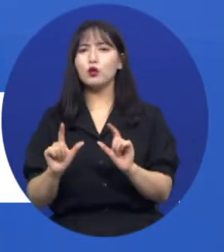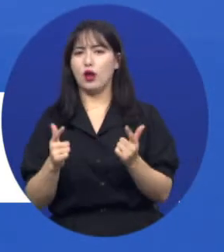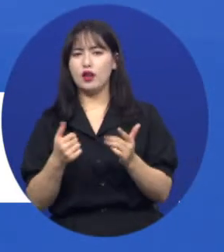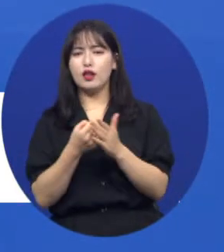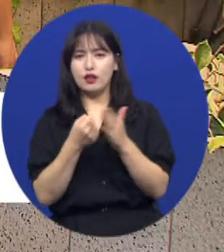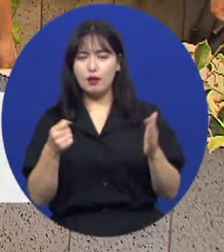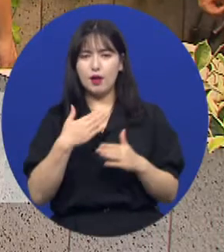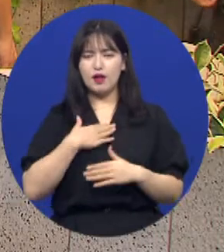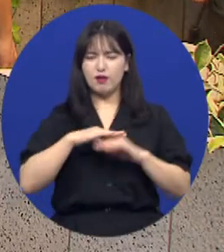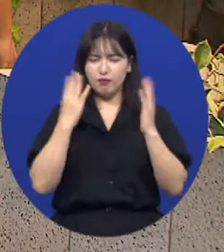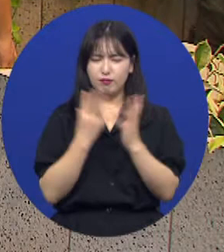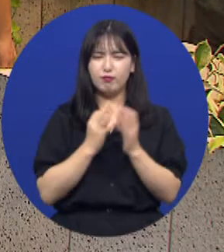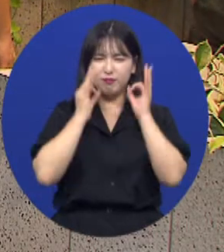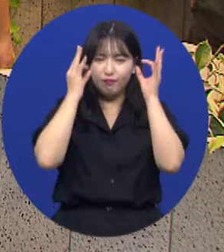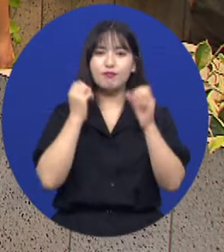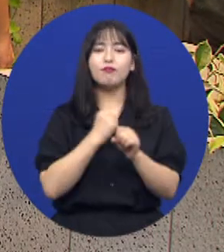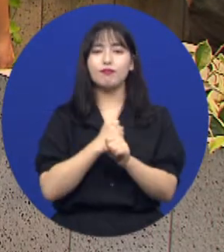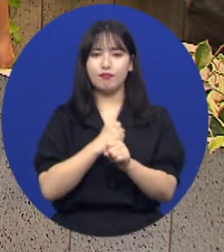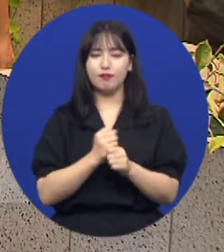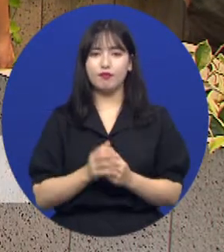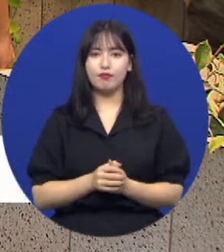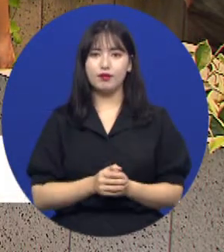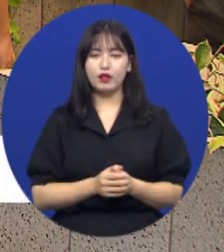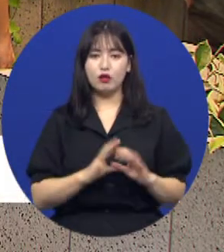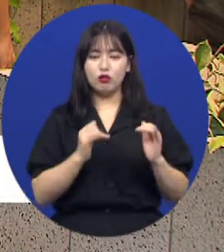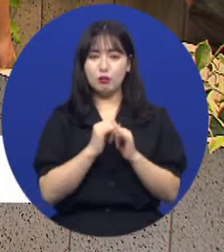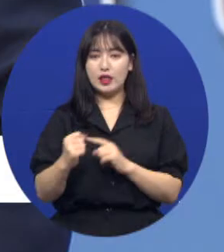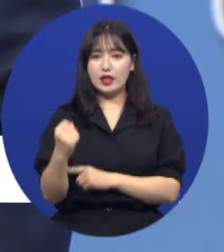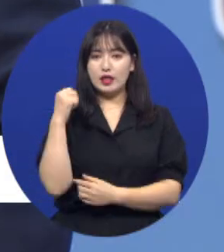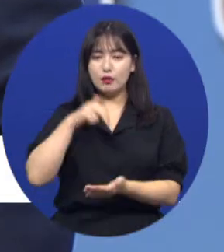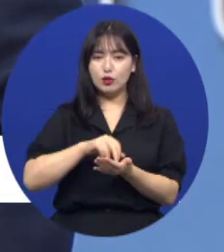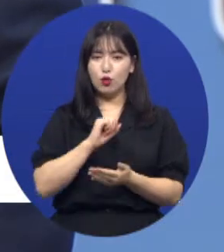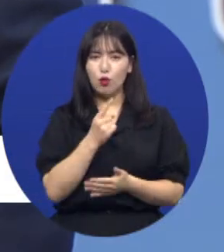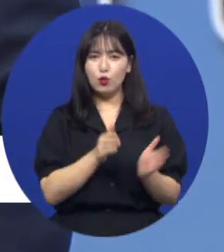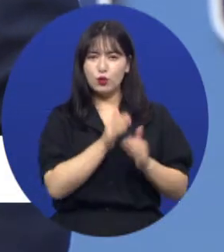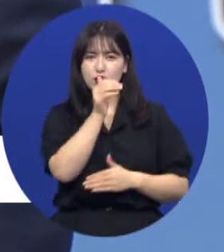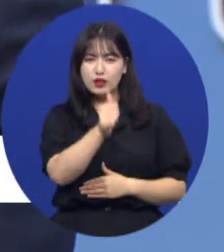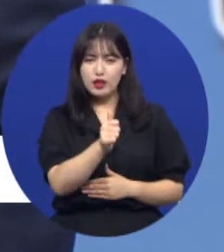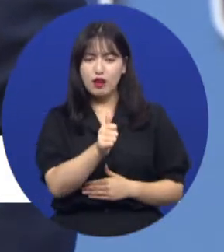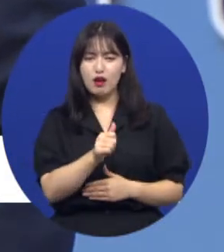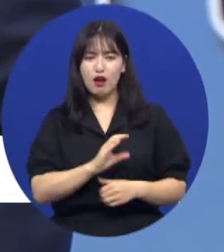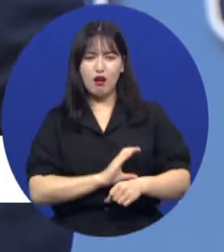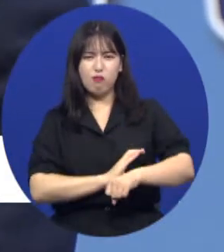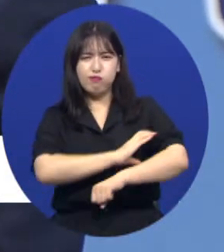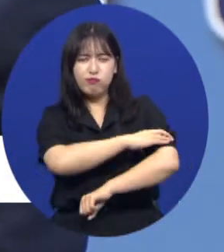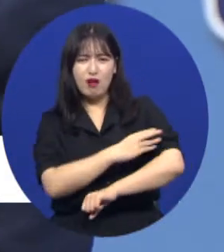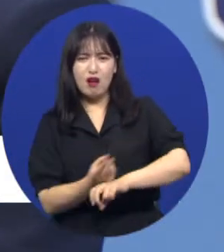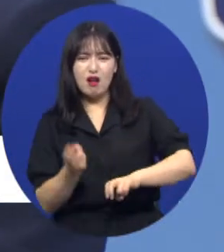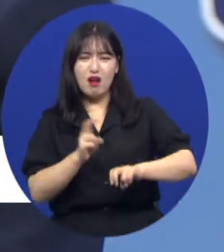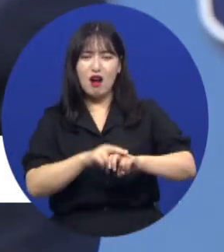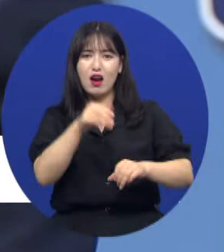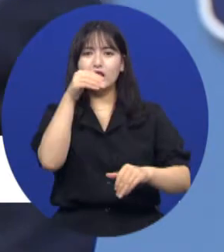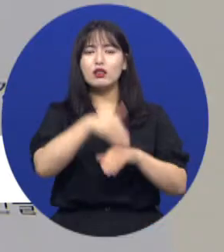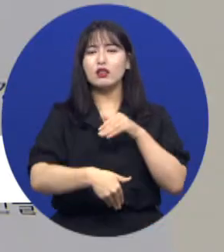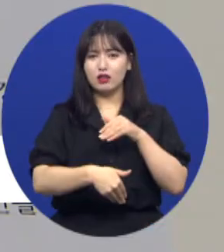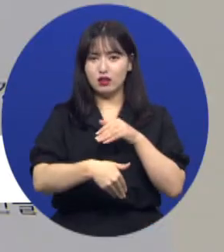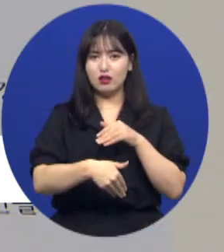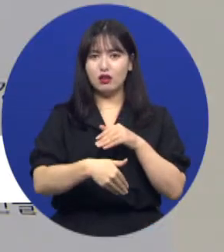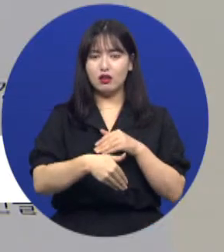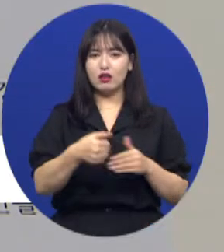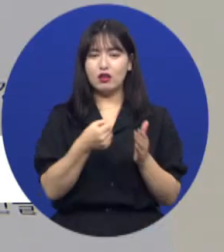다하고자 노력하겠습니다. 국민의힘 제주도당은 오영훈 지사가 제왕적 도지사로 군림하겠다는 의지를